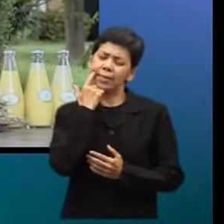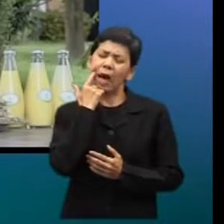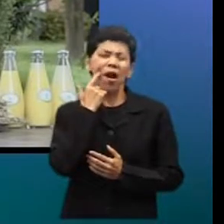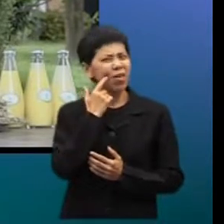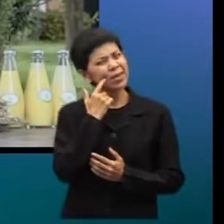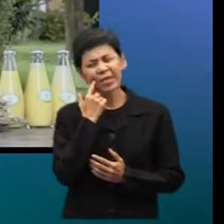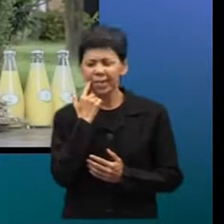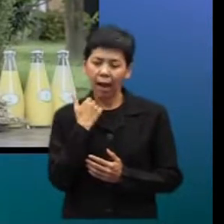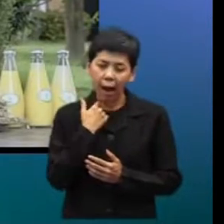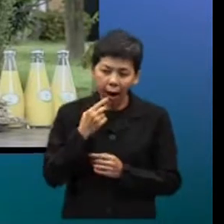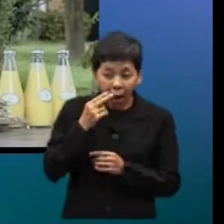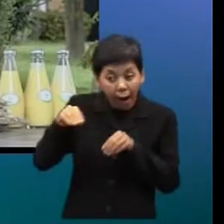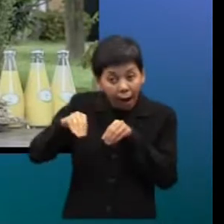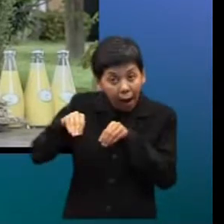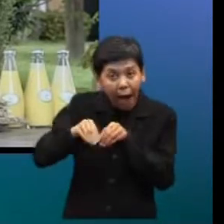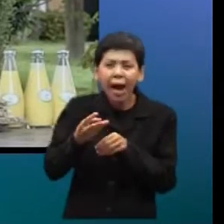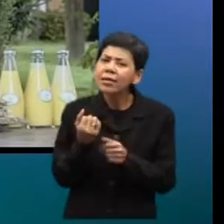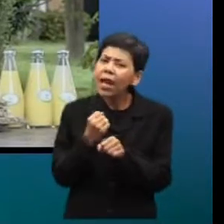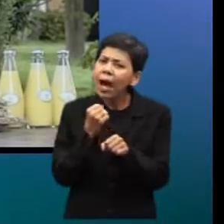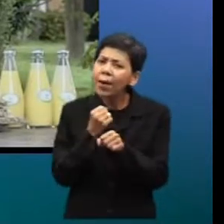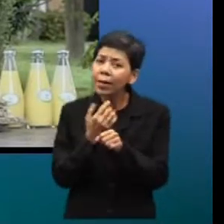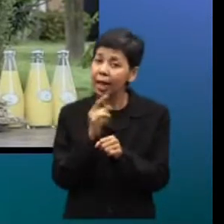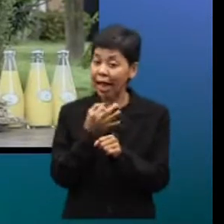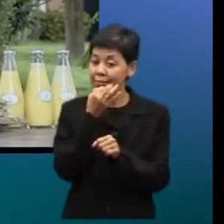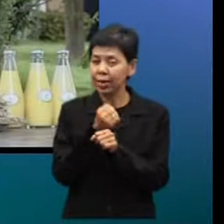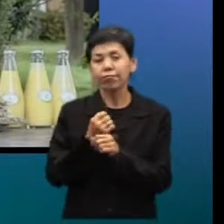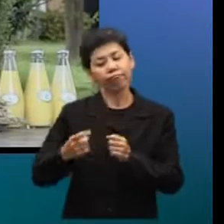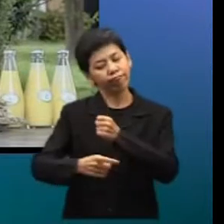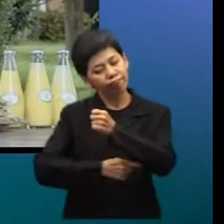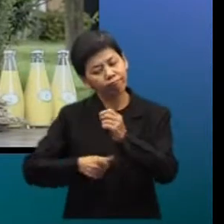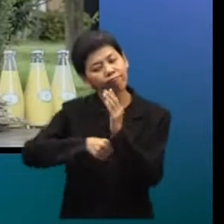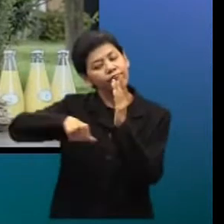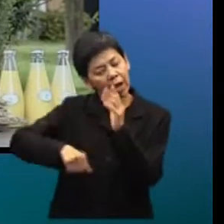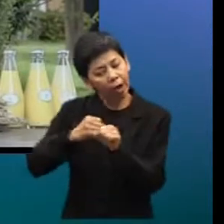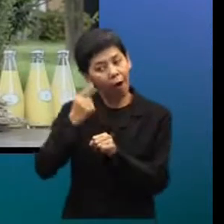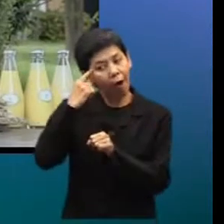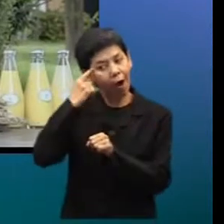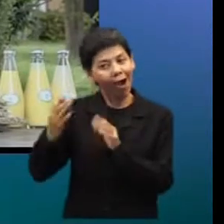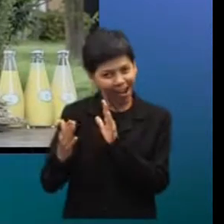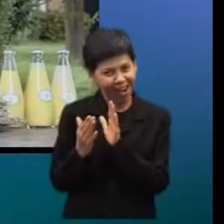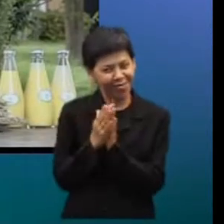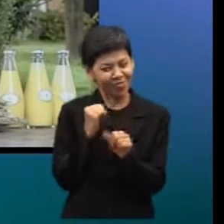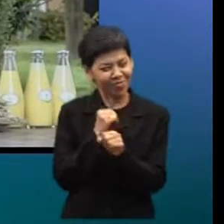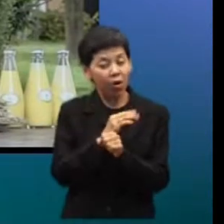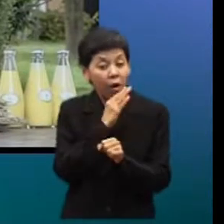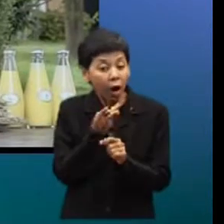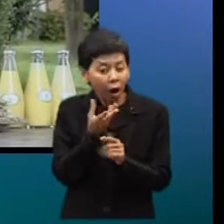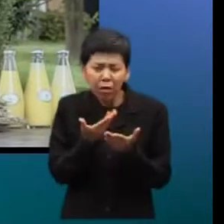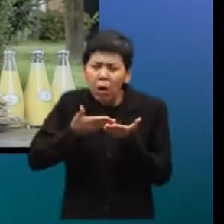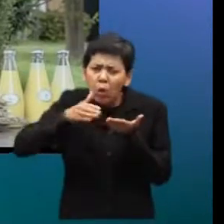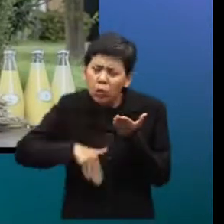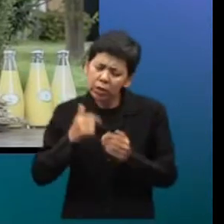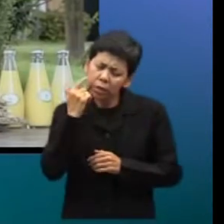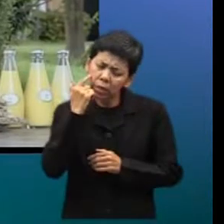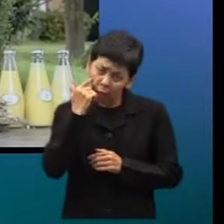ข้างๆในบริเวณที่เราอยู่เนี่ยมีอาชีพคือทำไร่ทำนาเป็นอาชีพหลักก็เลยดึงตรงนี้ขึ้นมาบอกเอ๊ะถ้าเกิดข้าวราคาตกต่ำเ